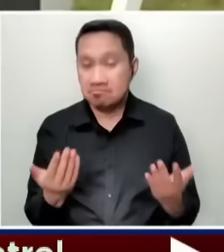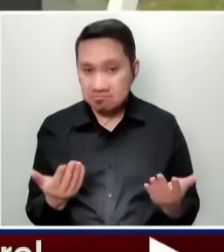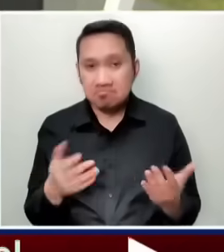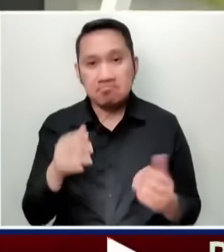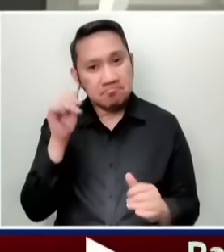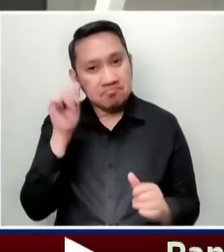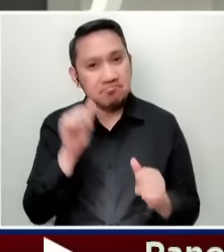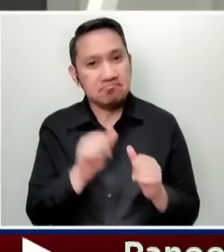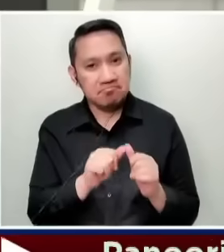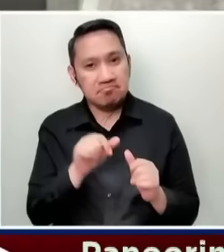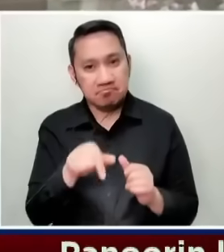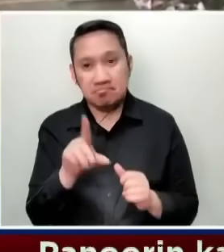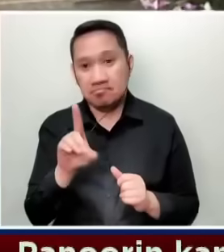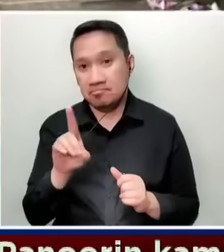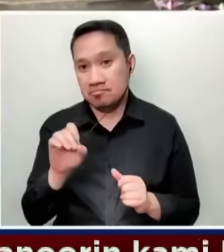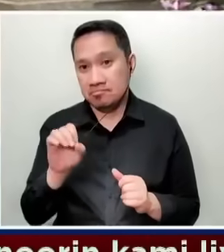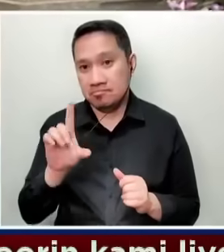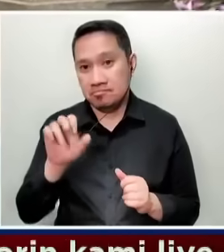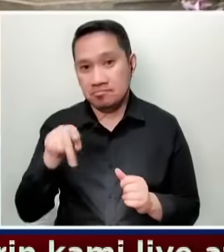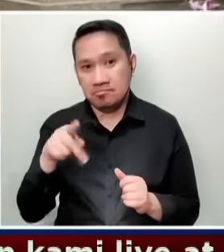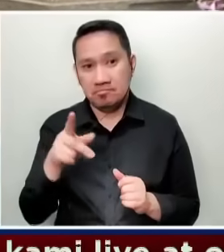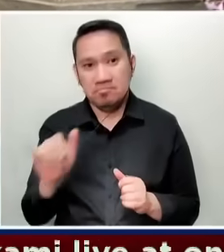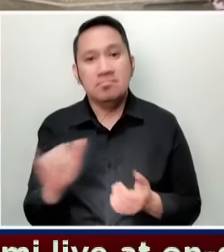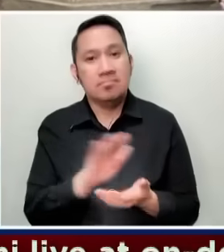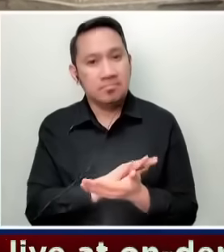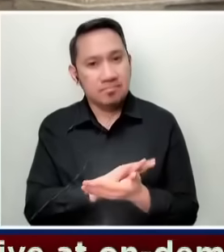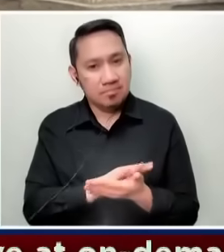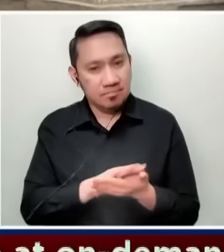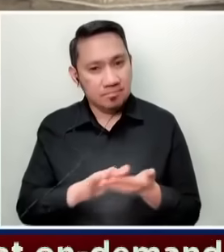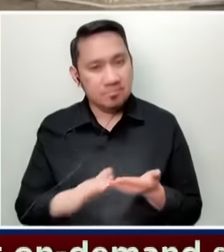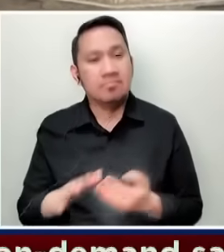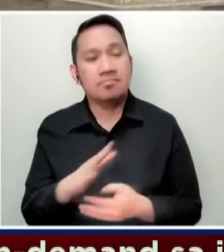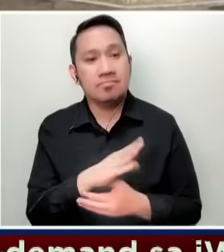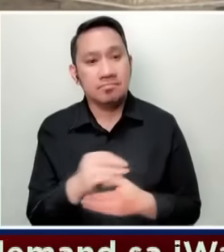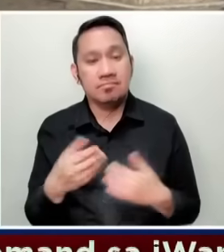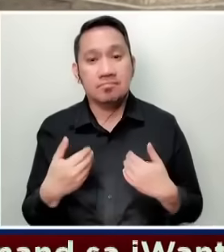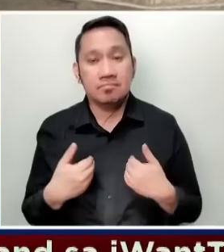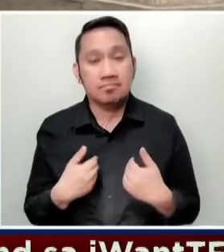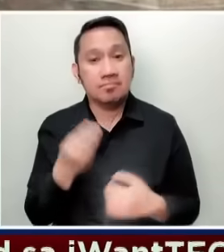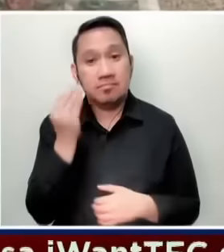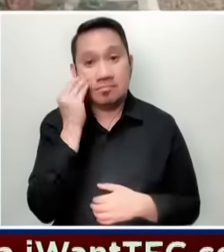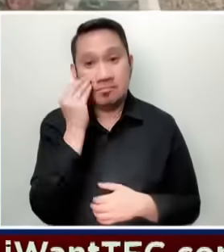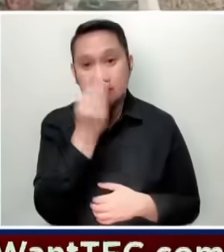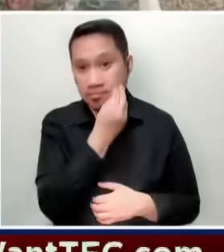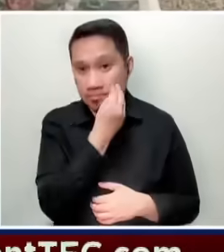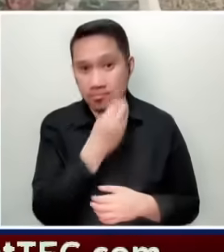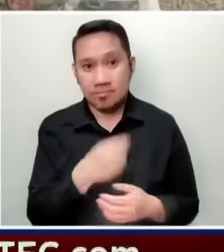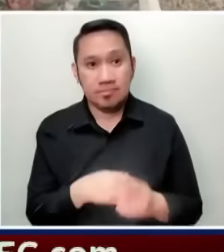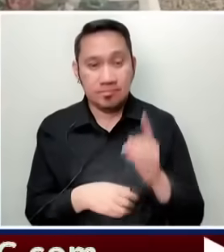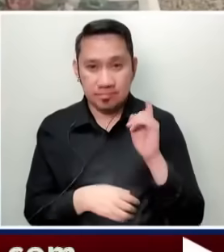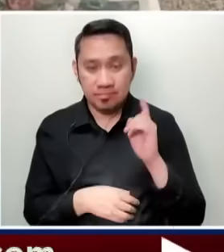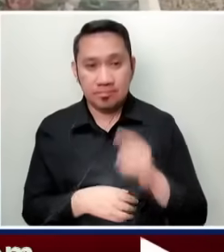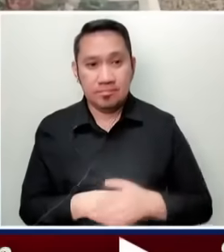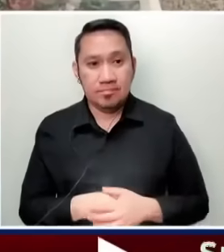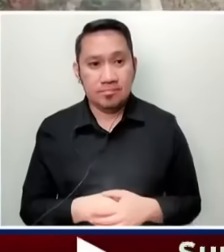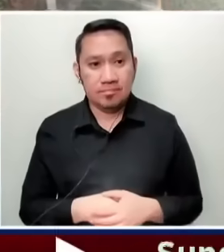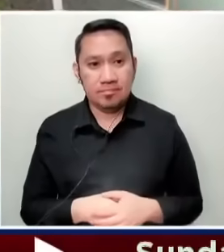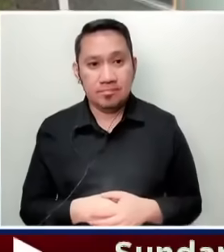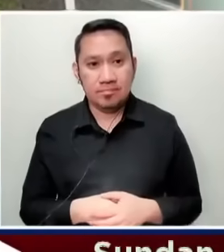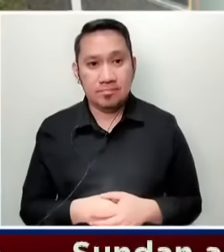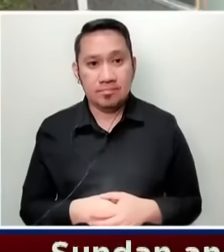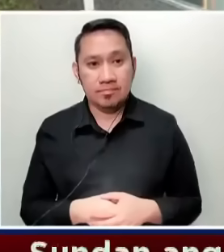ni Comedy King Dolphy. Malinis, maayos, at may mga bulaklak sa kanyang mausoleo sa Heritage Park sa Taguig